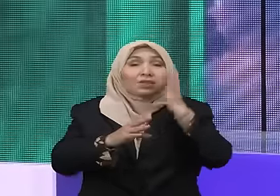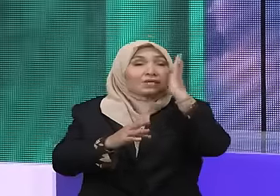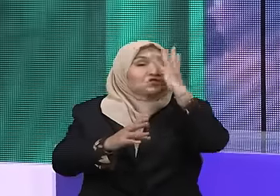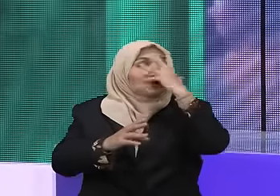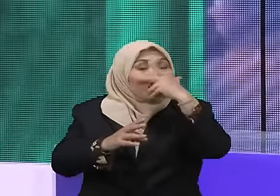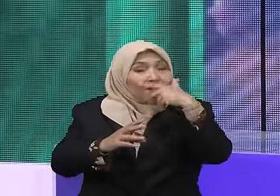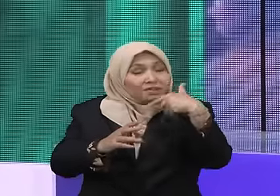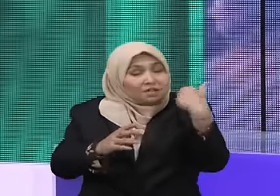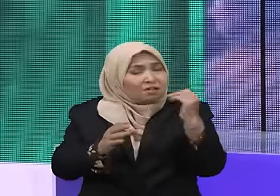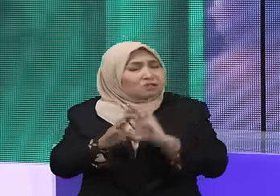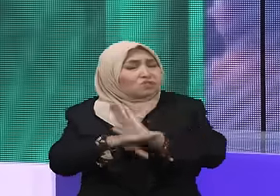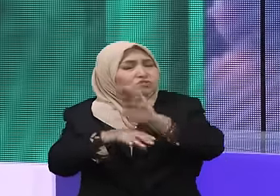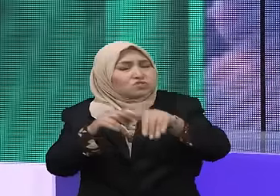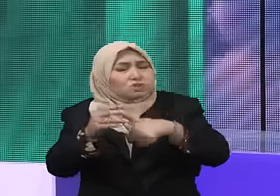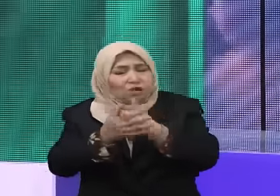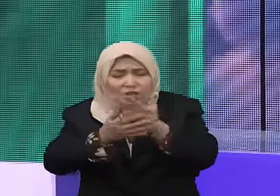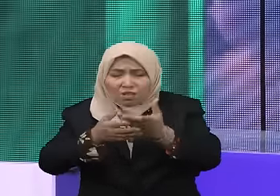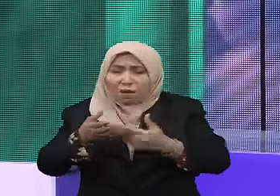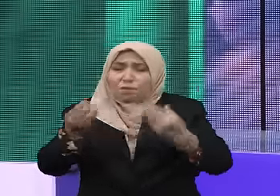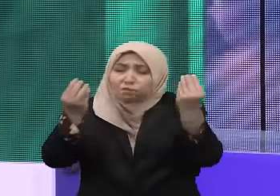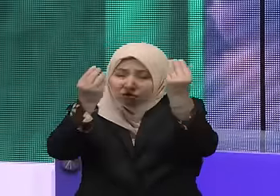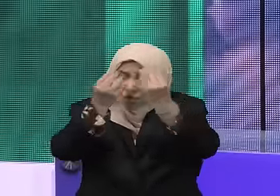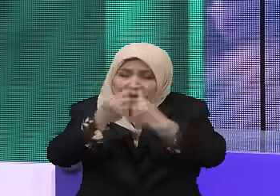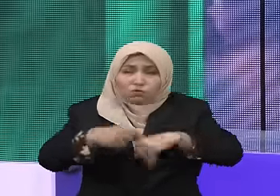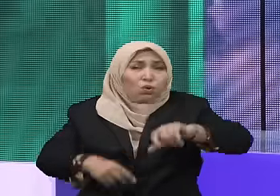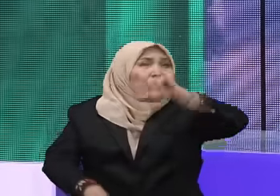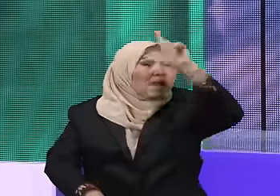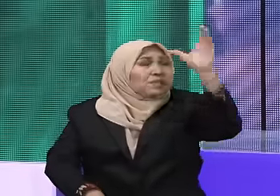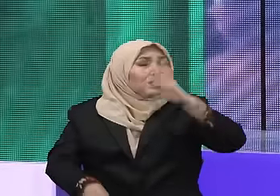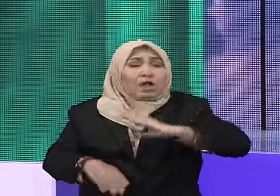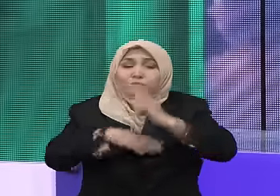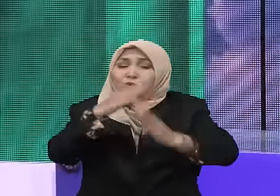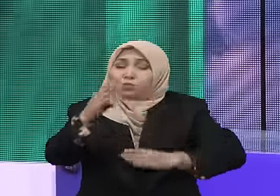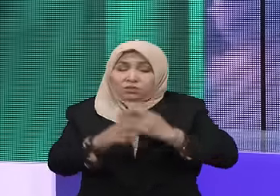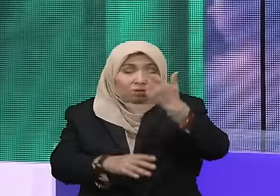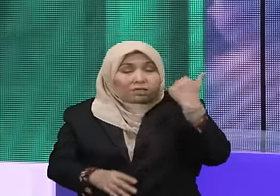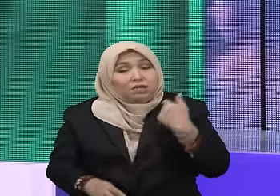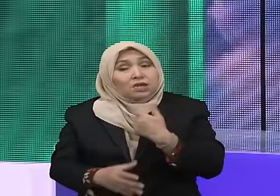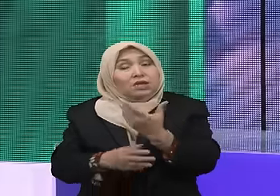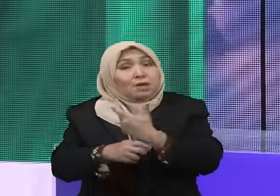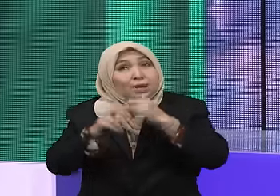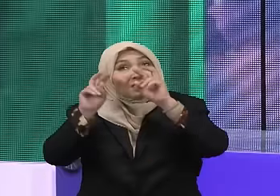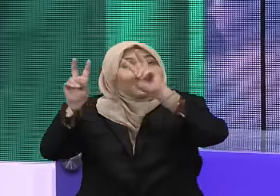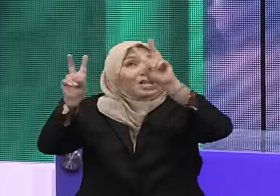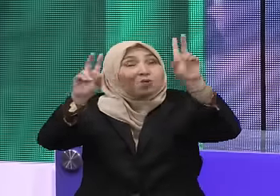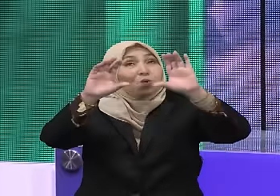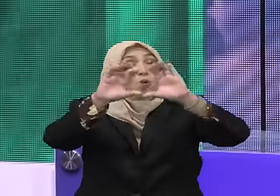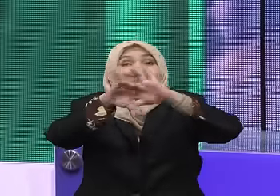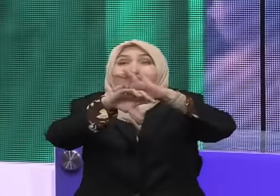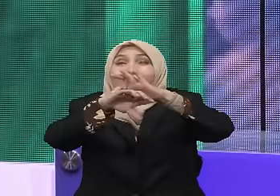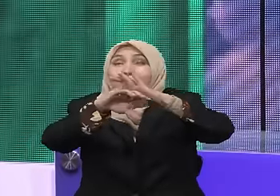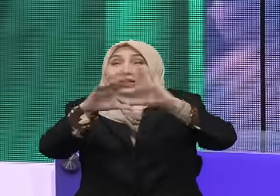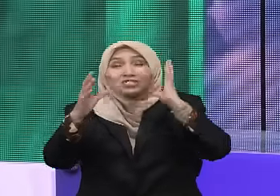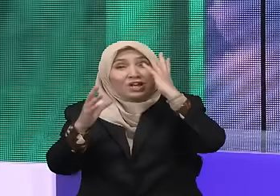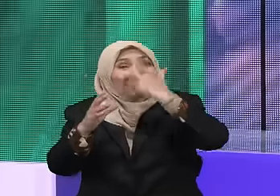Ya, segala detail butiran bagi langit dan bumi yang menyebabkan kita dapat tengok alam yang cantik, kan?